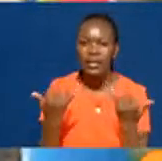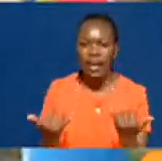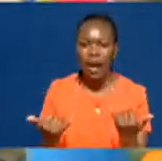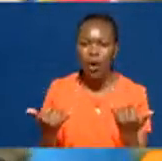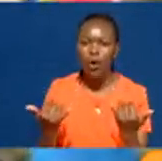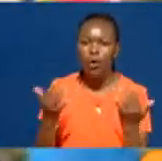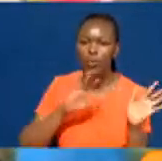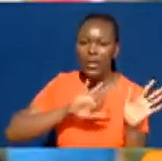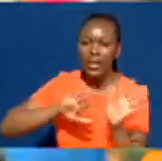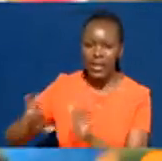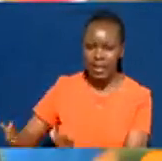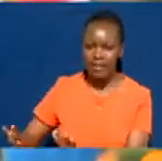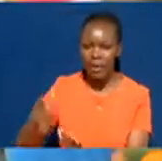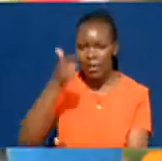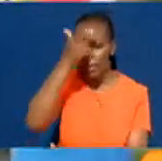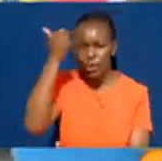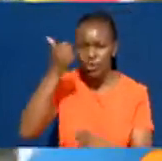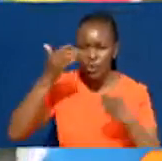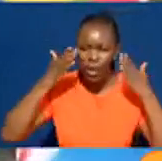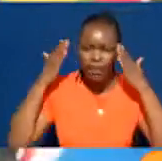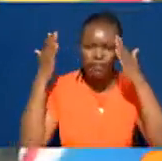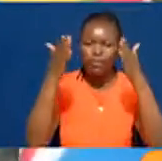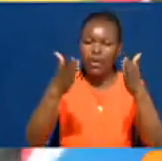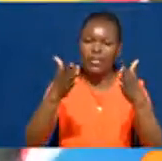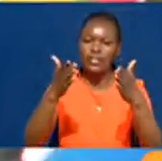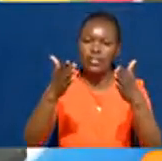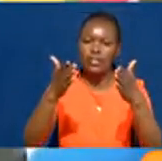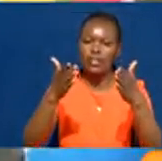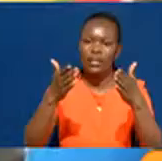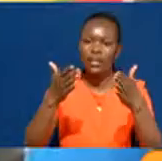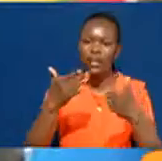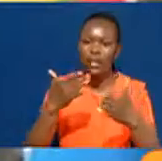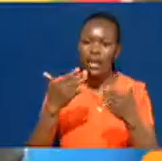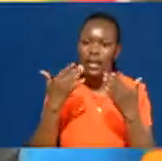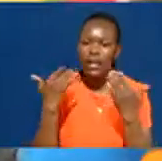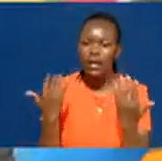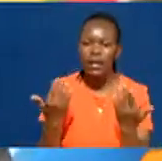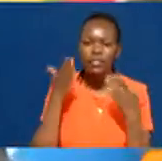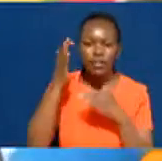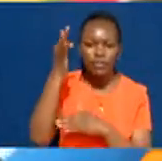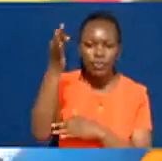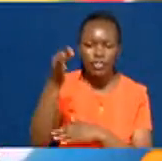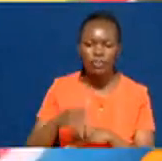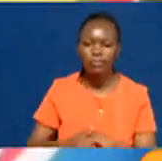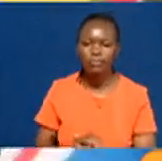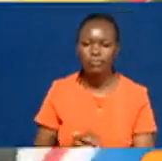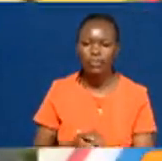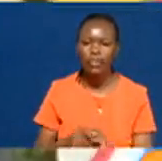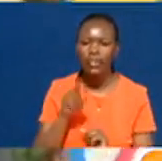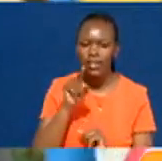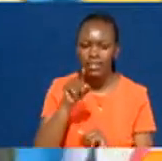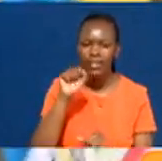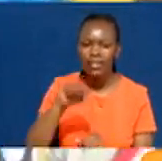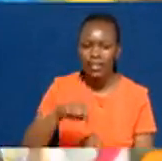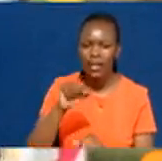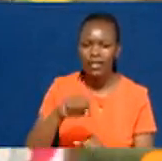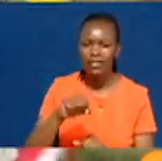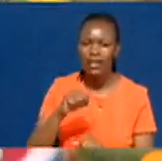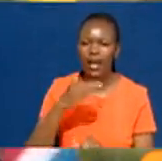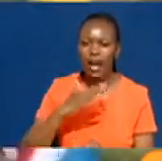yaliyopita si ndwele, tugange yaliomo na yajayo. Na hivyo ndivyo